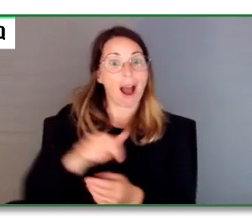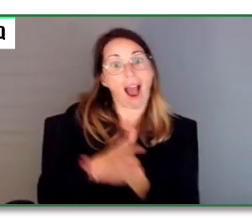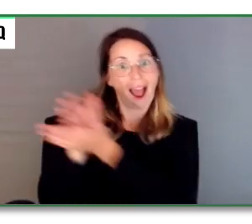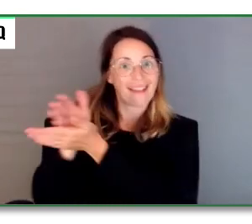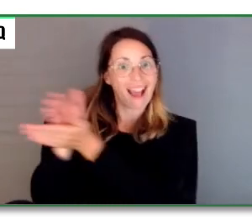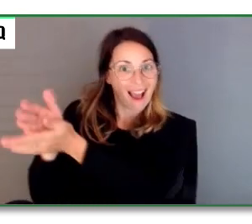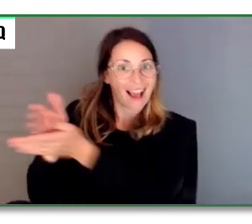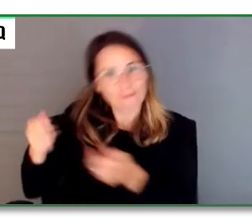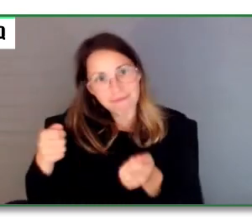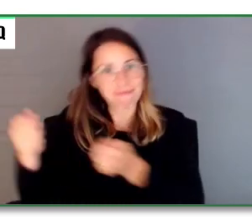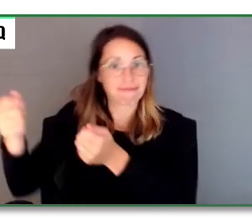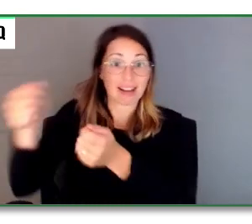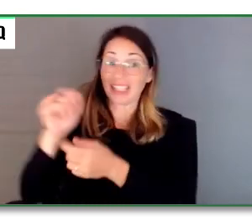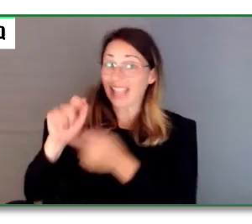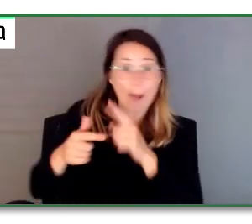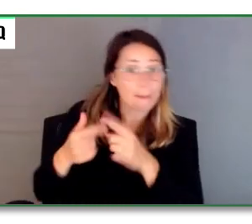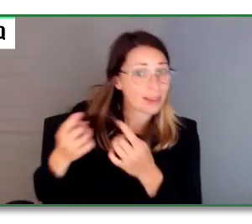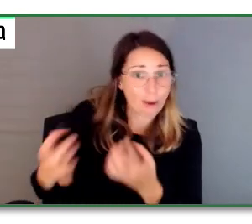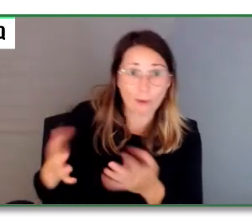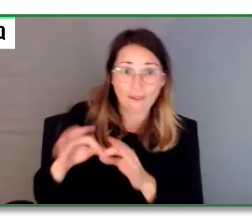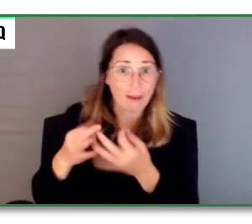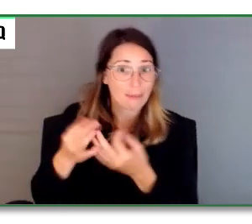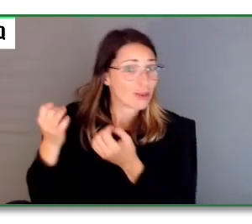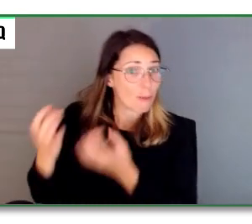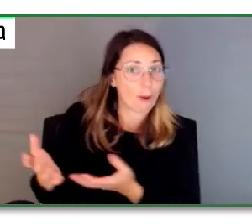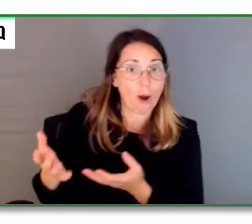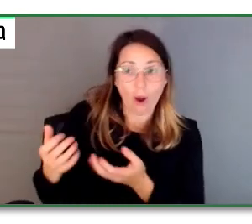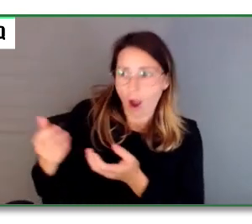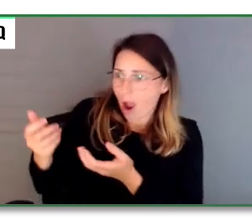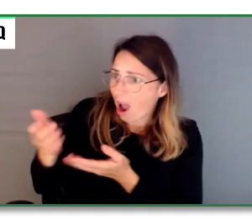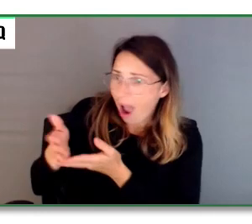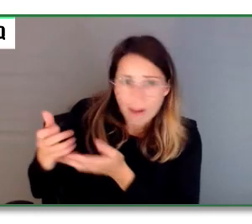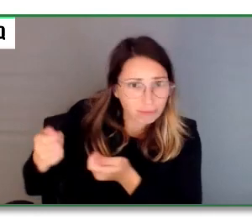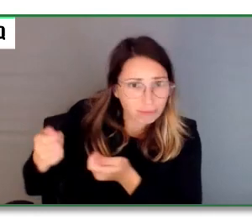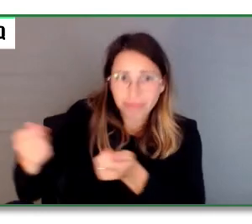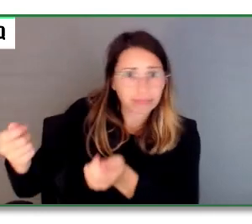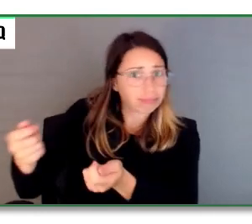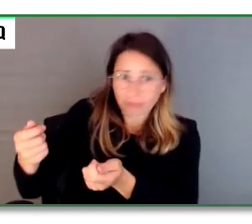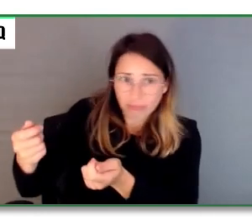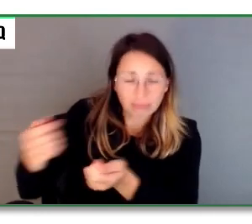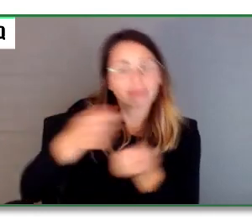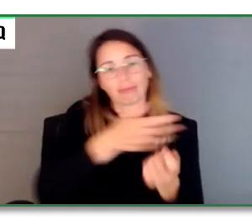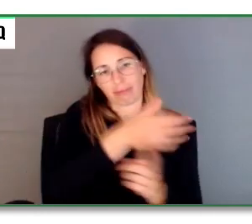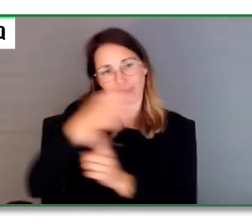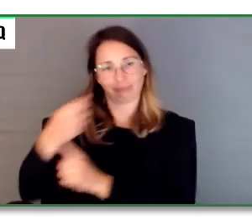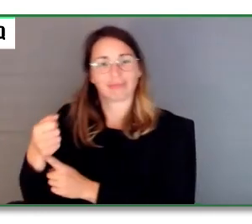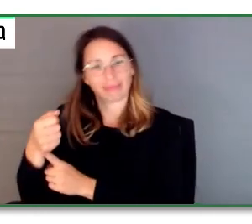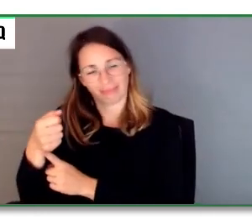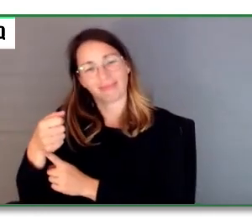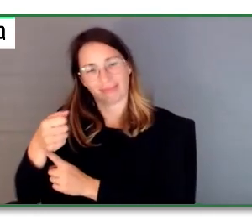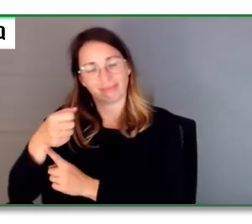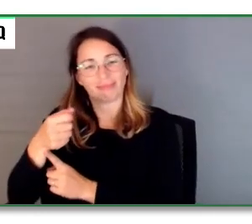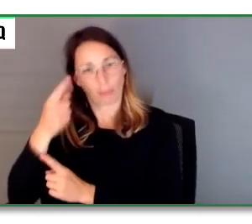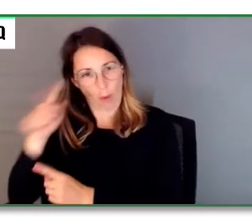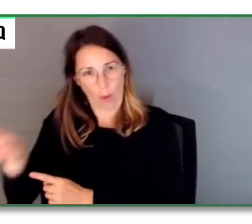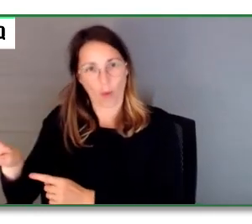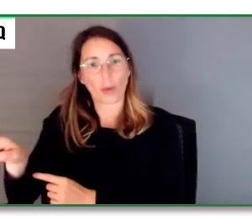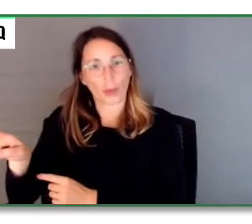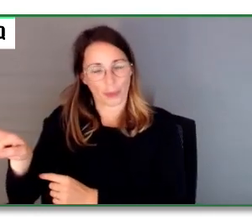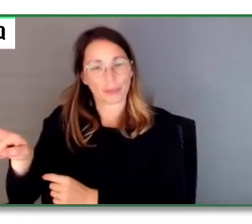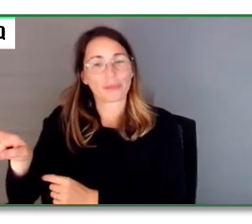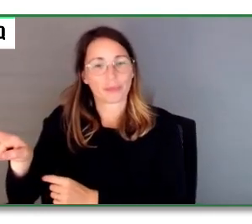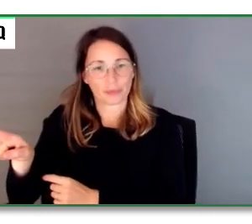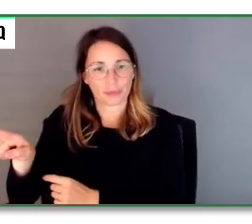famille capables de manœuvrer le Trail Rider pour eux. Parks Victoria va